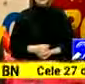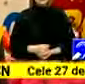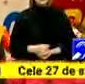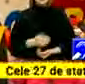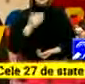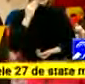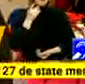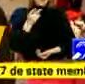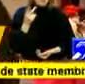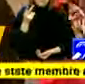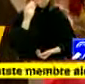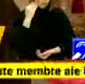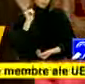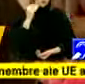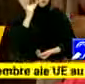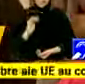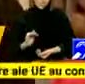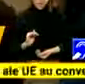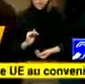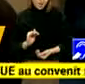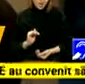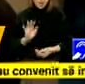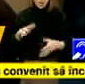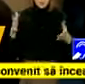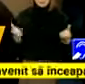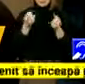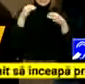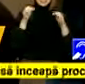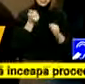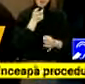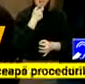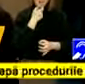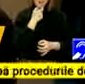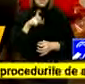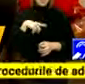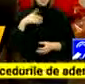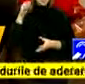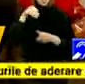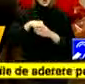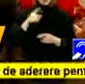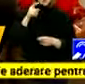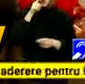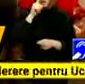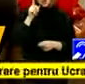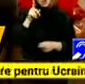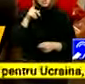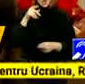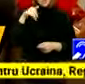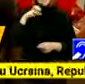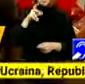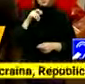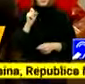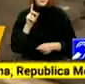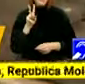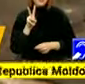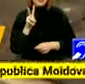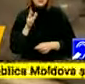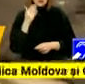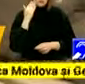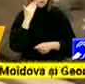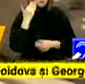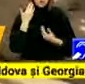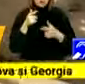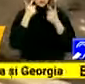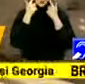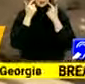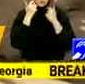Irina și fiica ei, Katia, care tocmai a împlinit 10 ani, locuiau în Nicolaev. Ochii femeii se umplu de lacrimi când